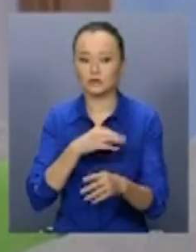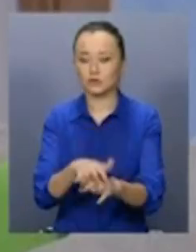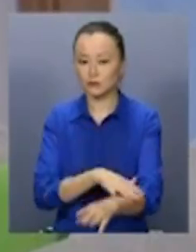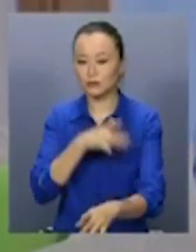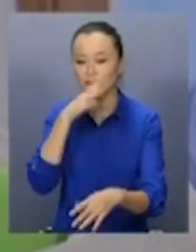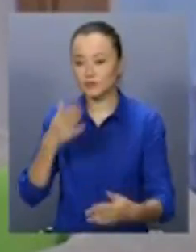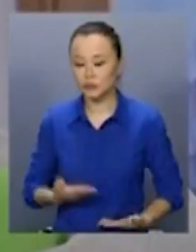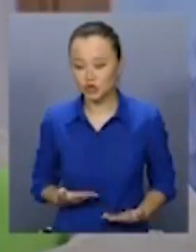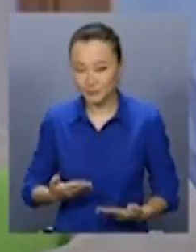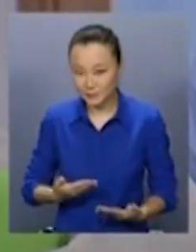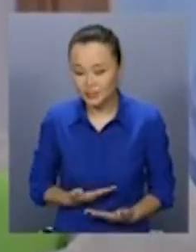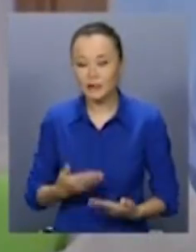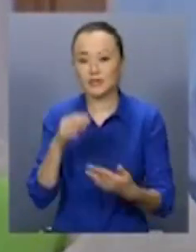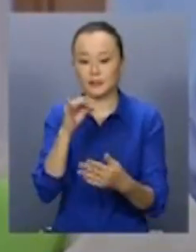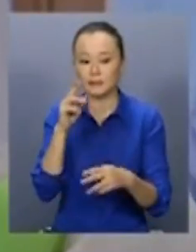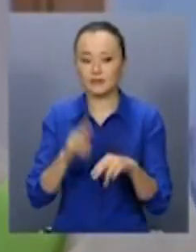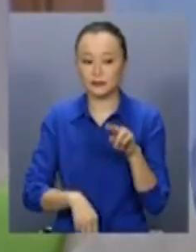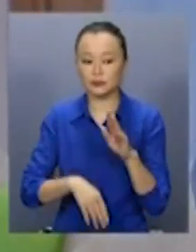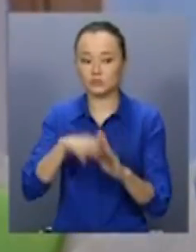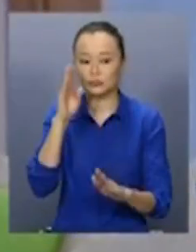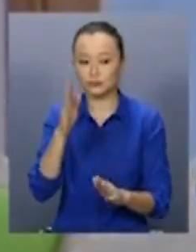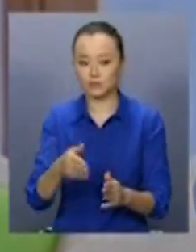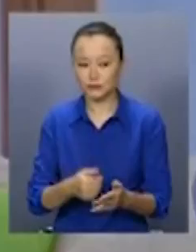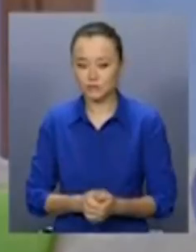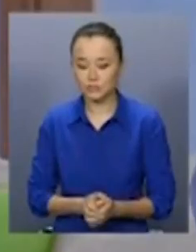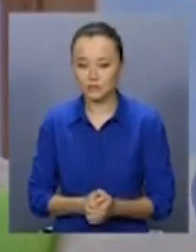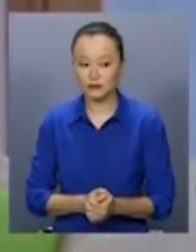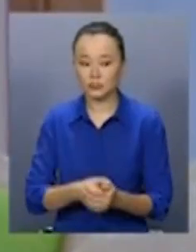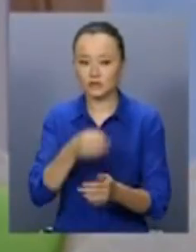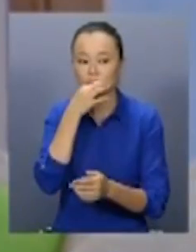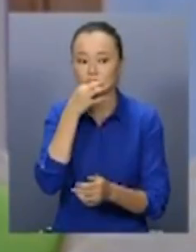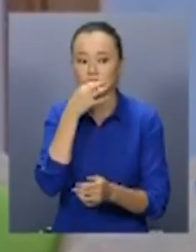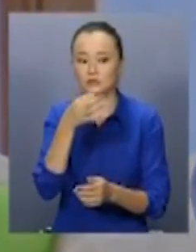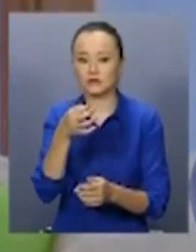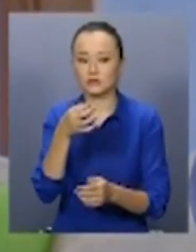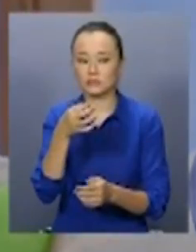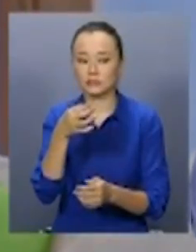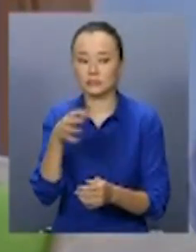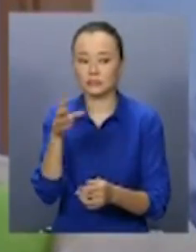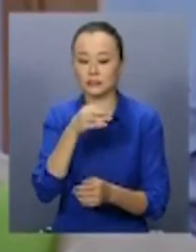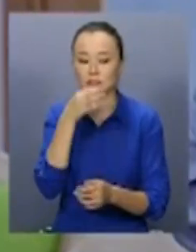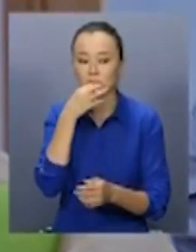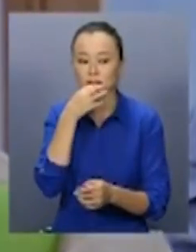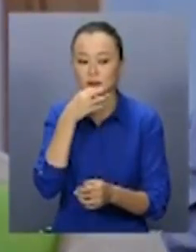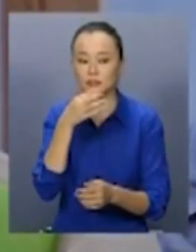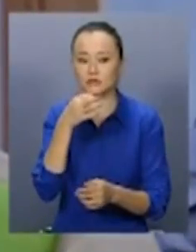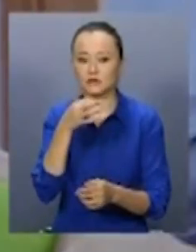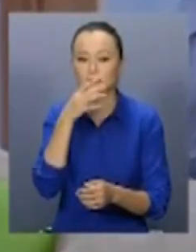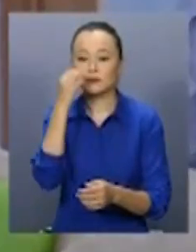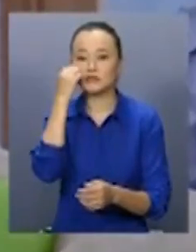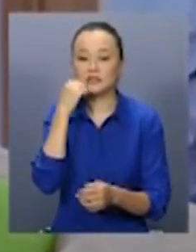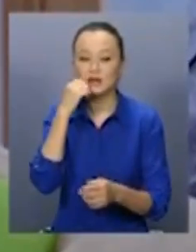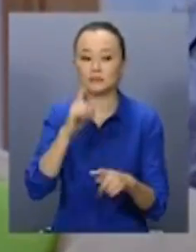сүрудің және көңіліміз көтеріңкі болуының... Уақытынан ерте қартаймаудың амалдары. Уақытынан ерте қартаймаудың?